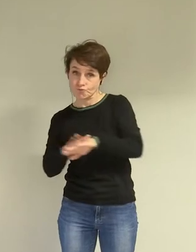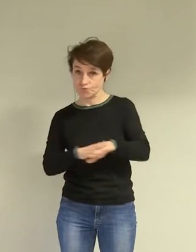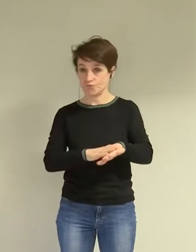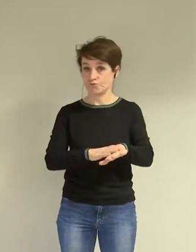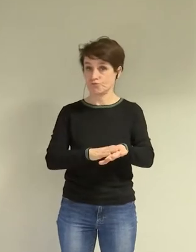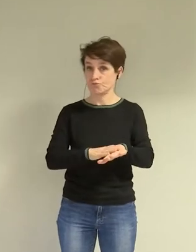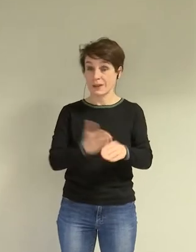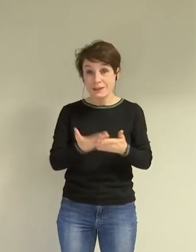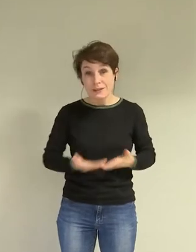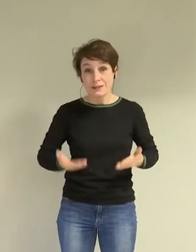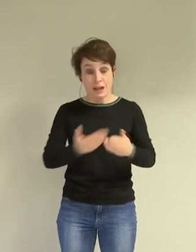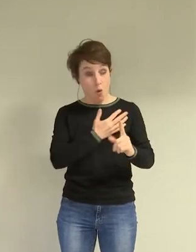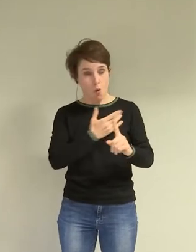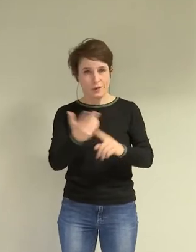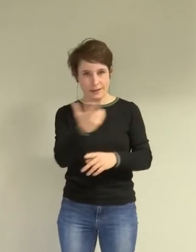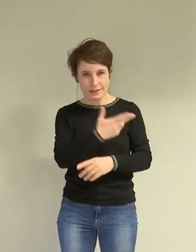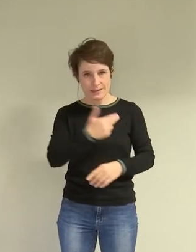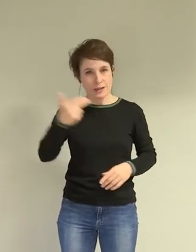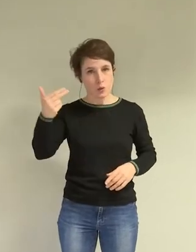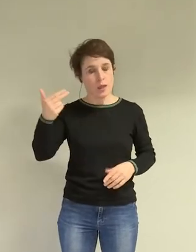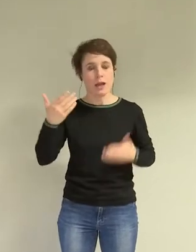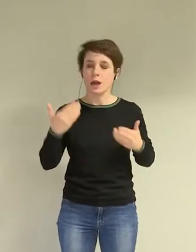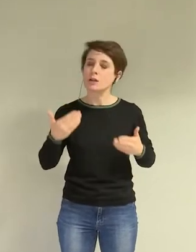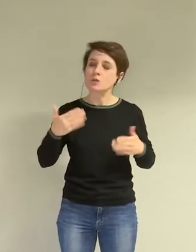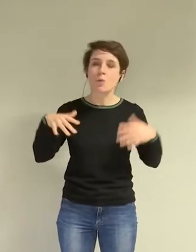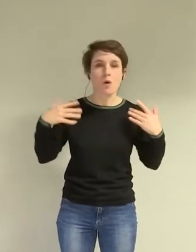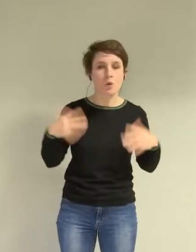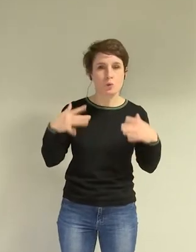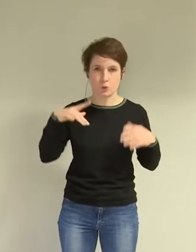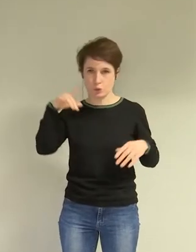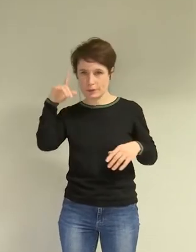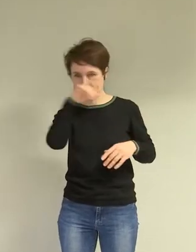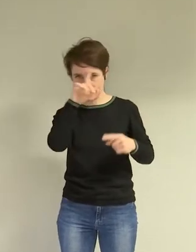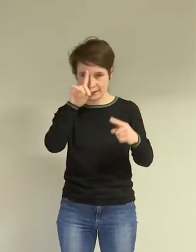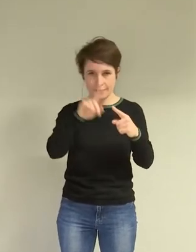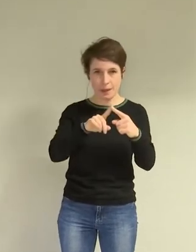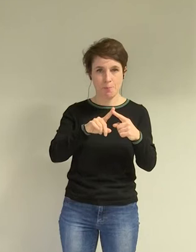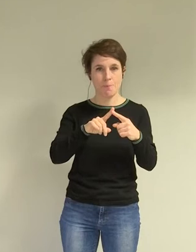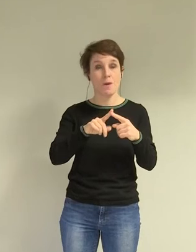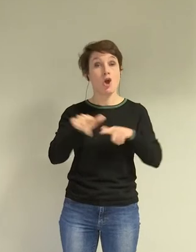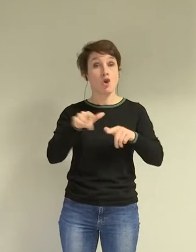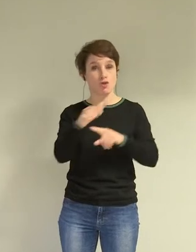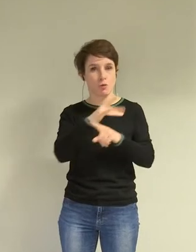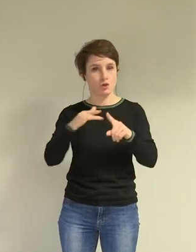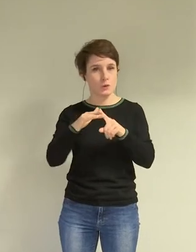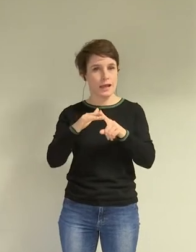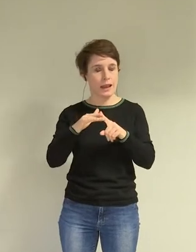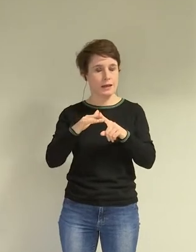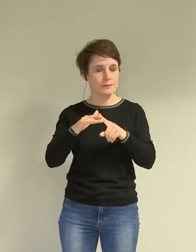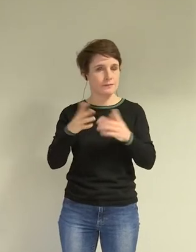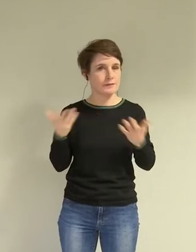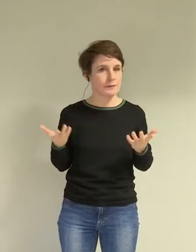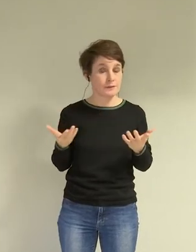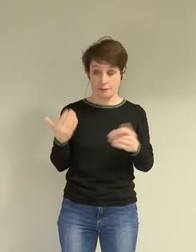contexte national particulièrement défavorable au développement du logement social depuis plusieurs années le 20 janvier